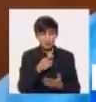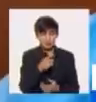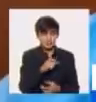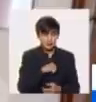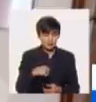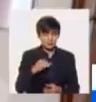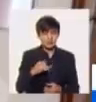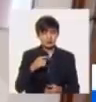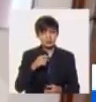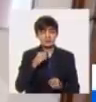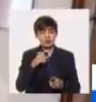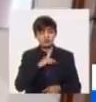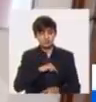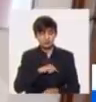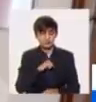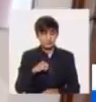қалай?